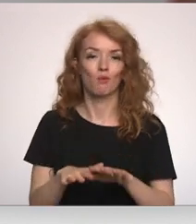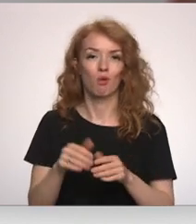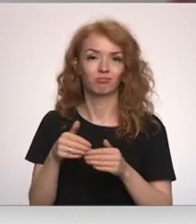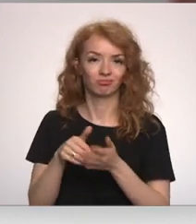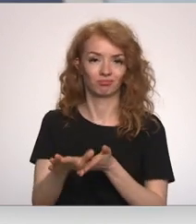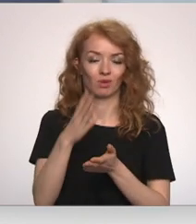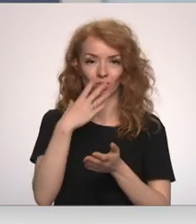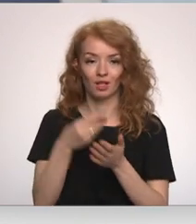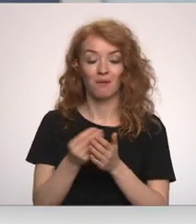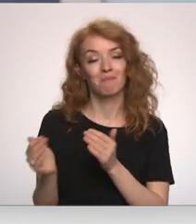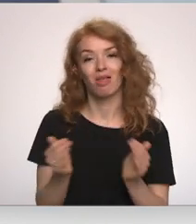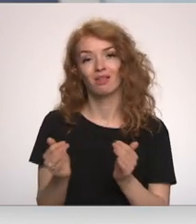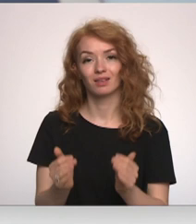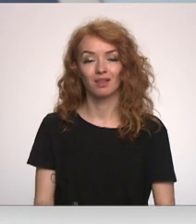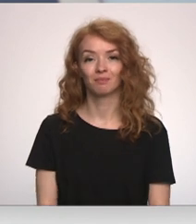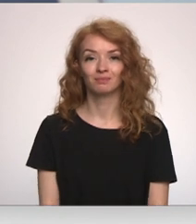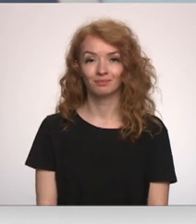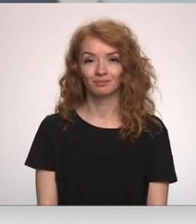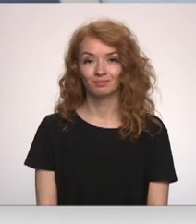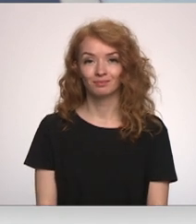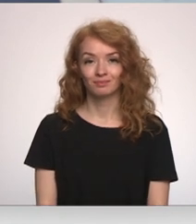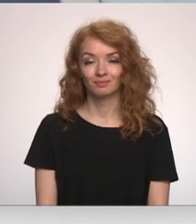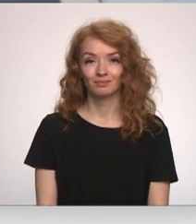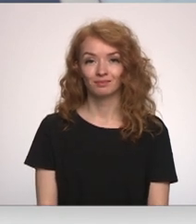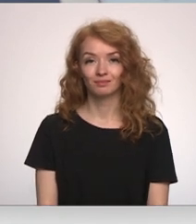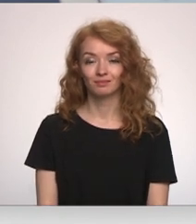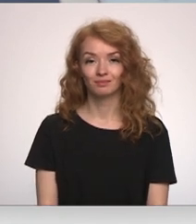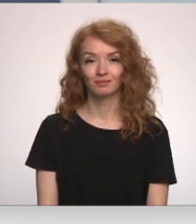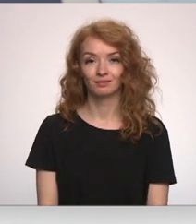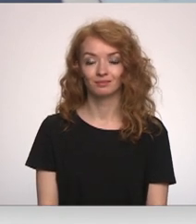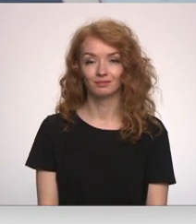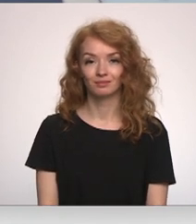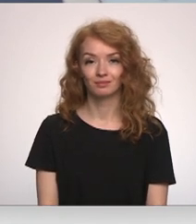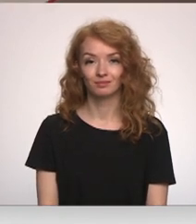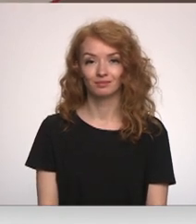sava bērna. Diana Aboltiņa, Mikus Andersons, Zemgales reģionālā televīzija.